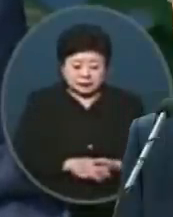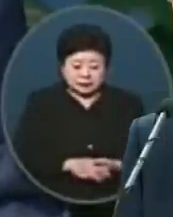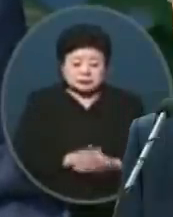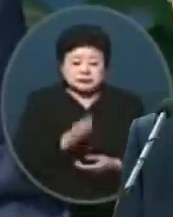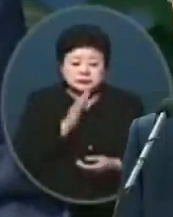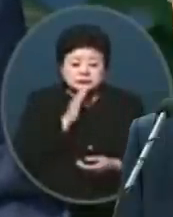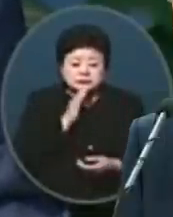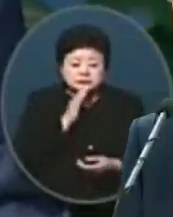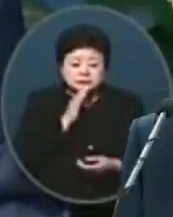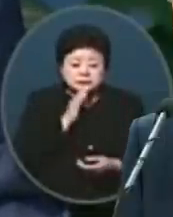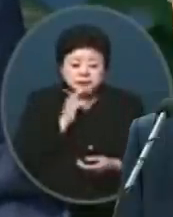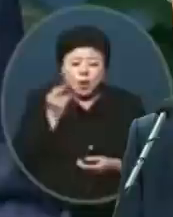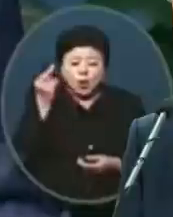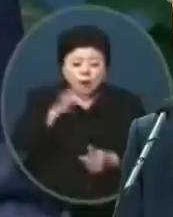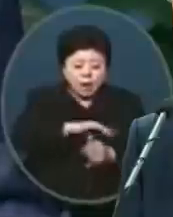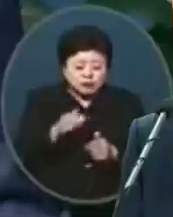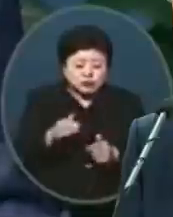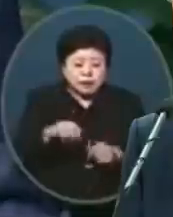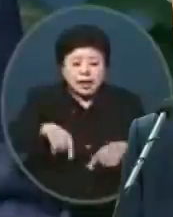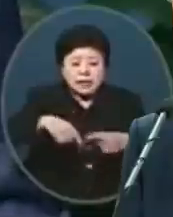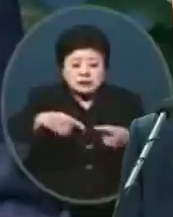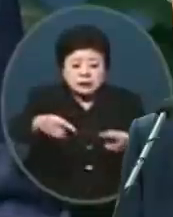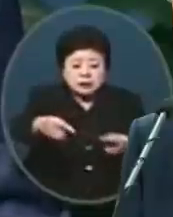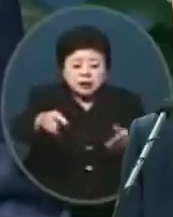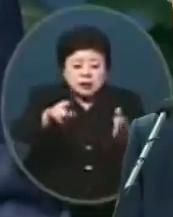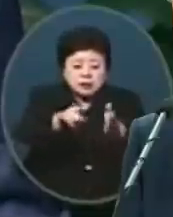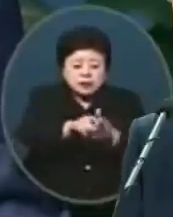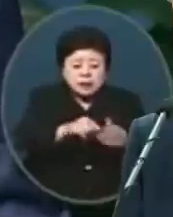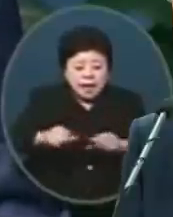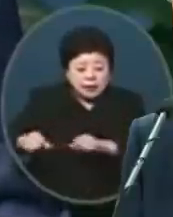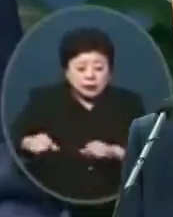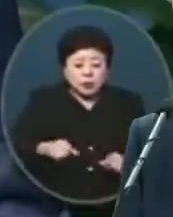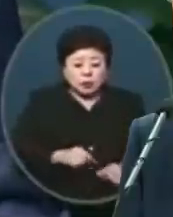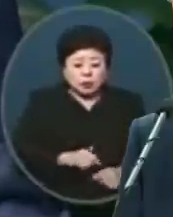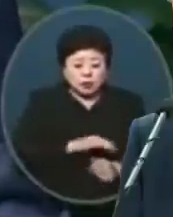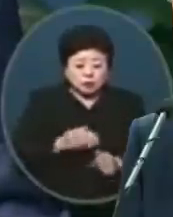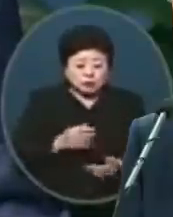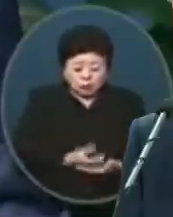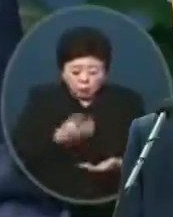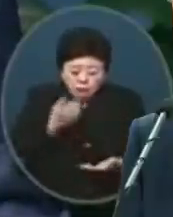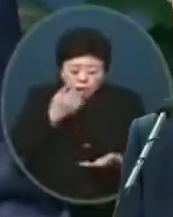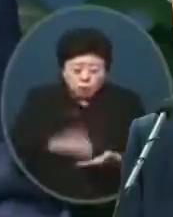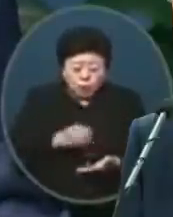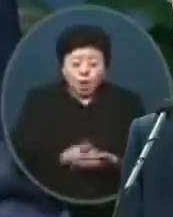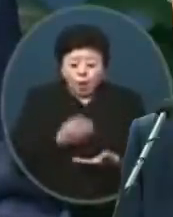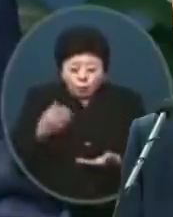그래서 오라버니 무덤에 가냐, 믿음의 행동으로 무덤 문을 옮겨놓아라.